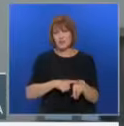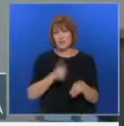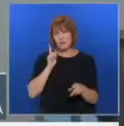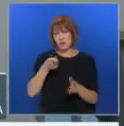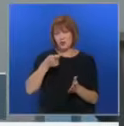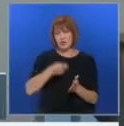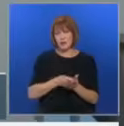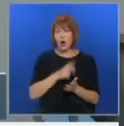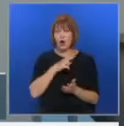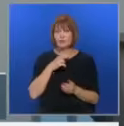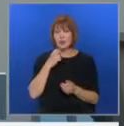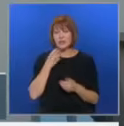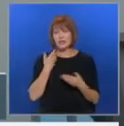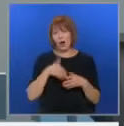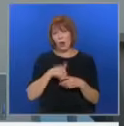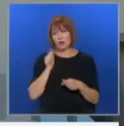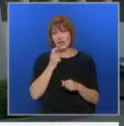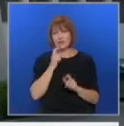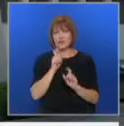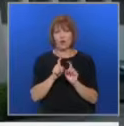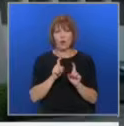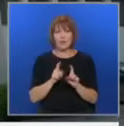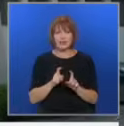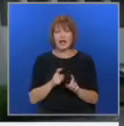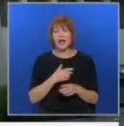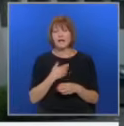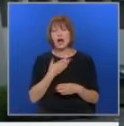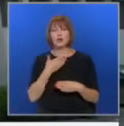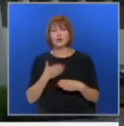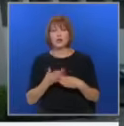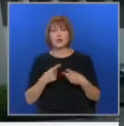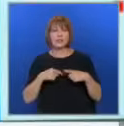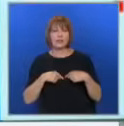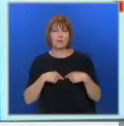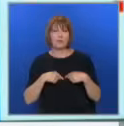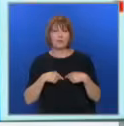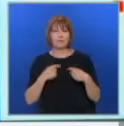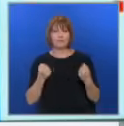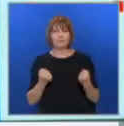също. От полицията отказаха да коментират случая. Образовано е досъдебно производство.